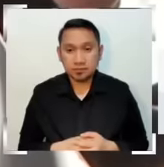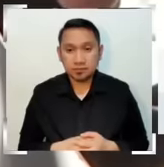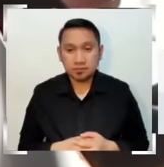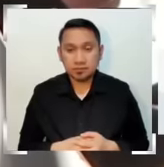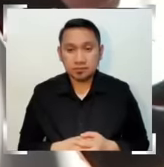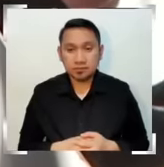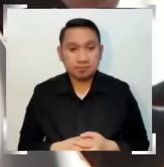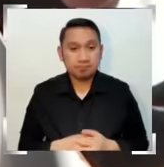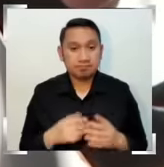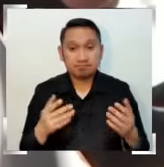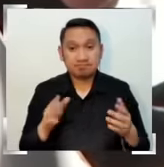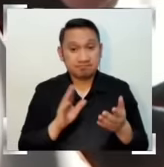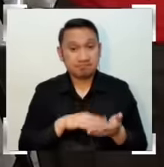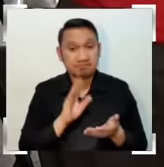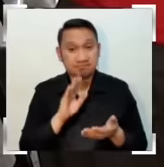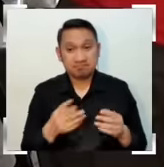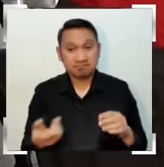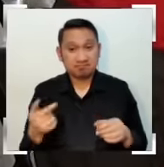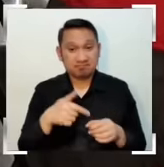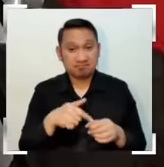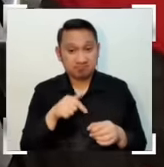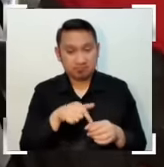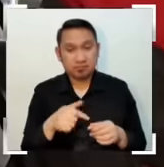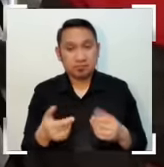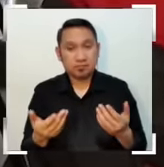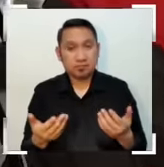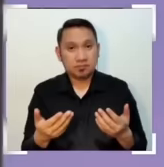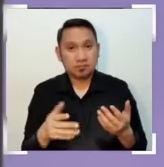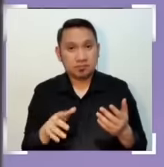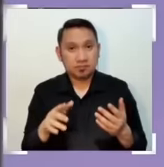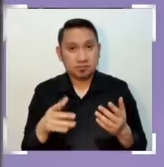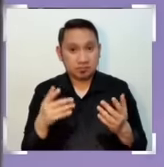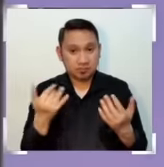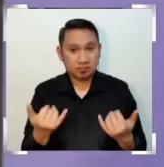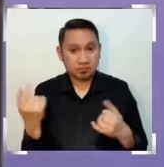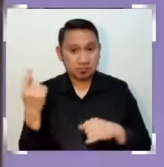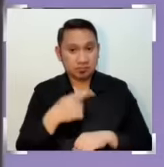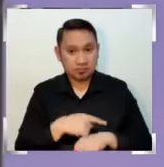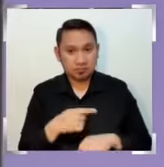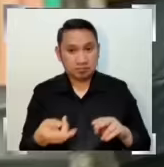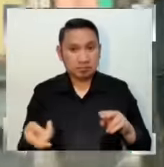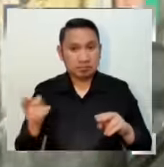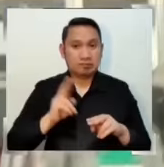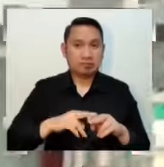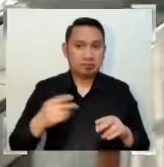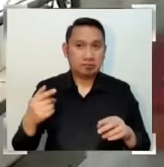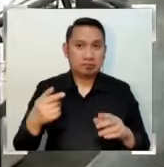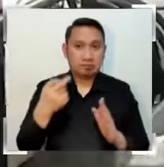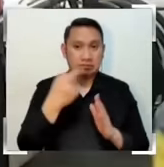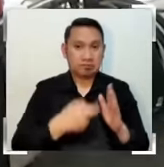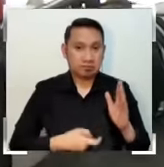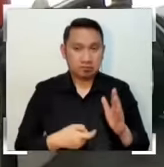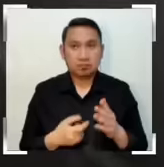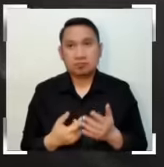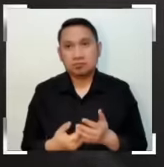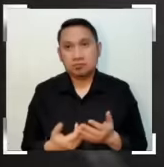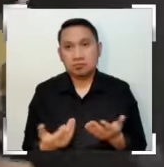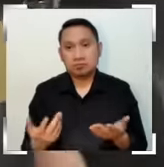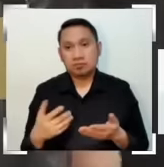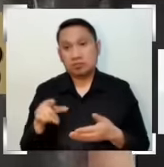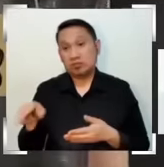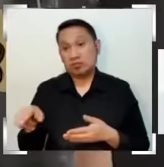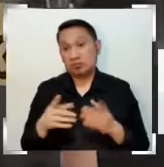Taas presyo na naman sa mga produktong petrolyo bumungad sa mga motorista ngayong araw. Ang paggalaw sa presyohan na yan, siyang bawas kita para sa sektor